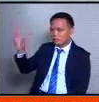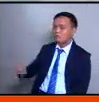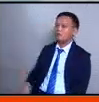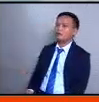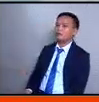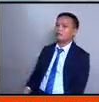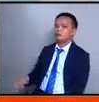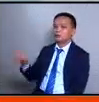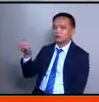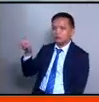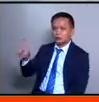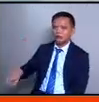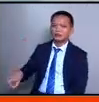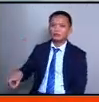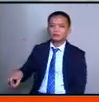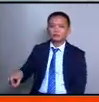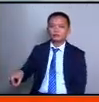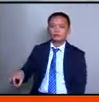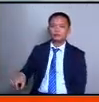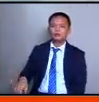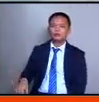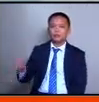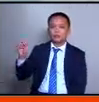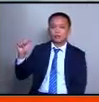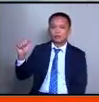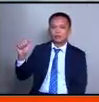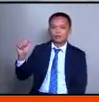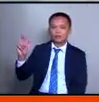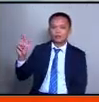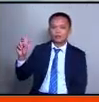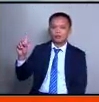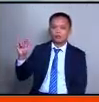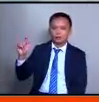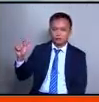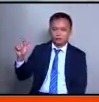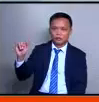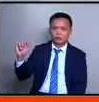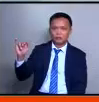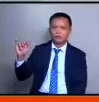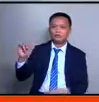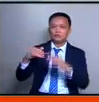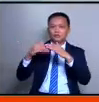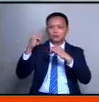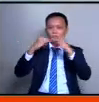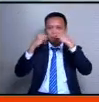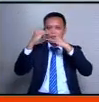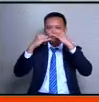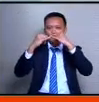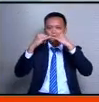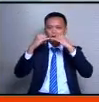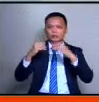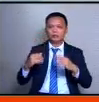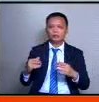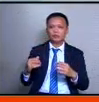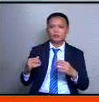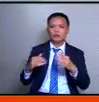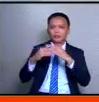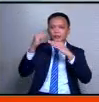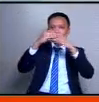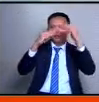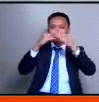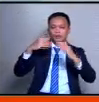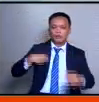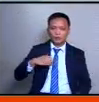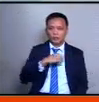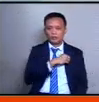Dapat nga ho, nag-structure audit na. And sabi ko nga, ang role yan ng mga building officials ng bawat